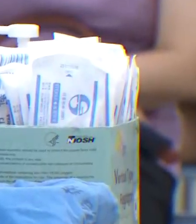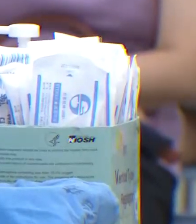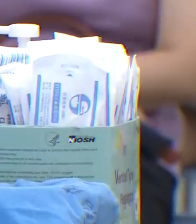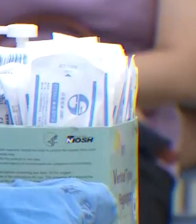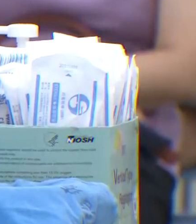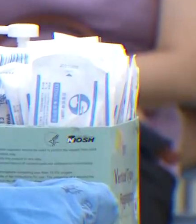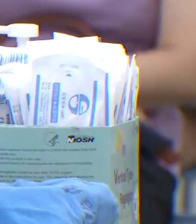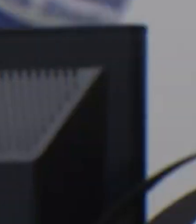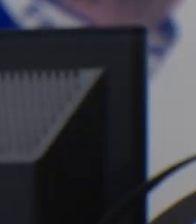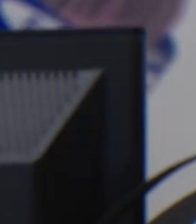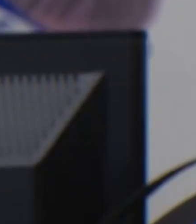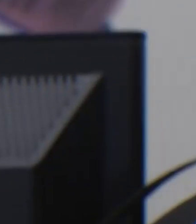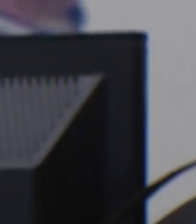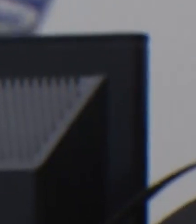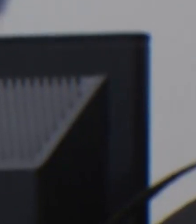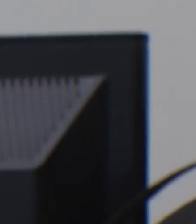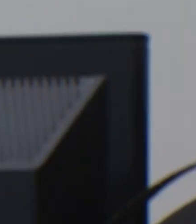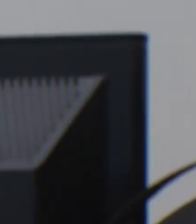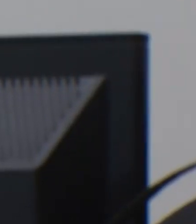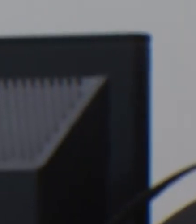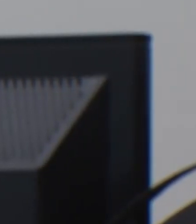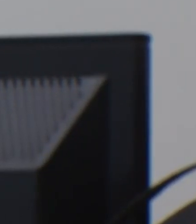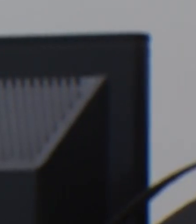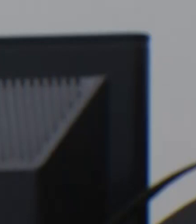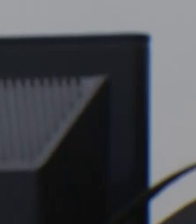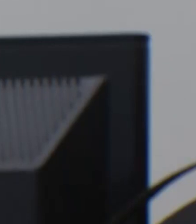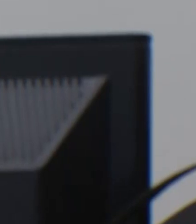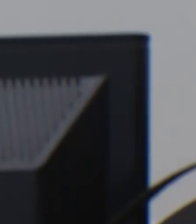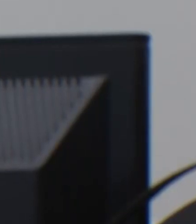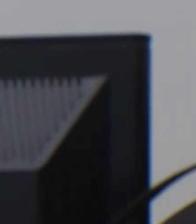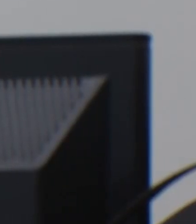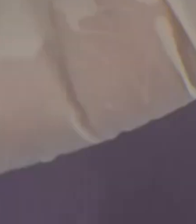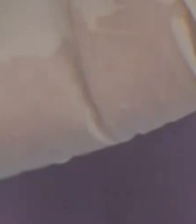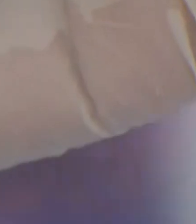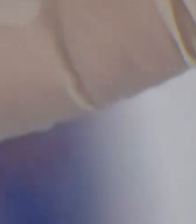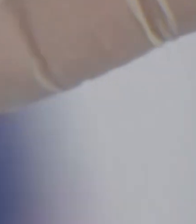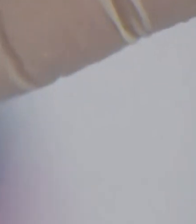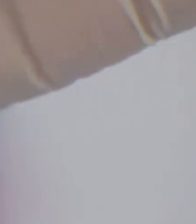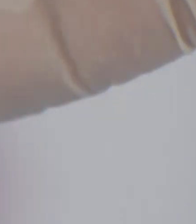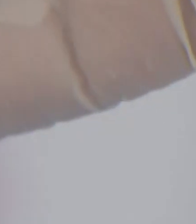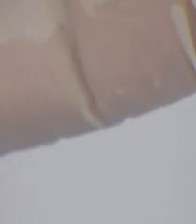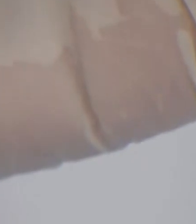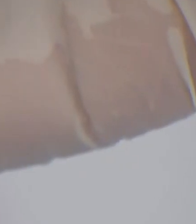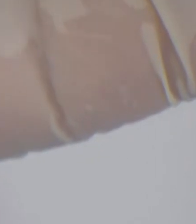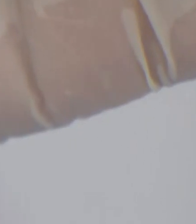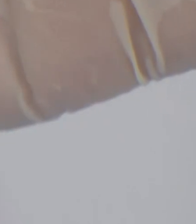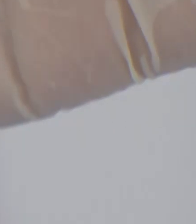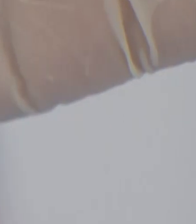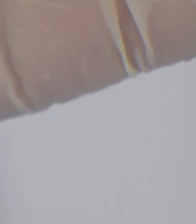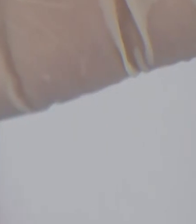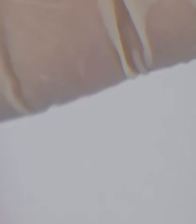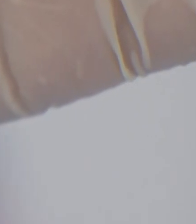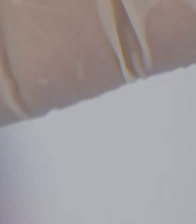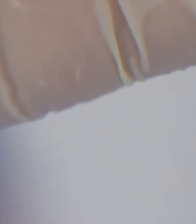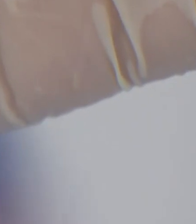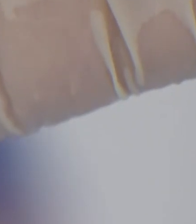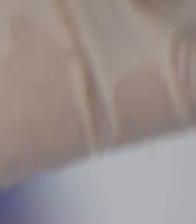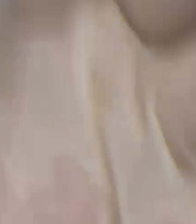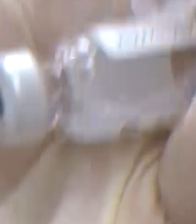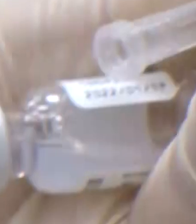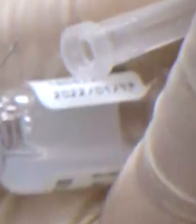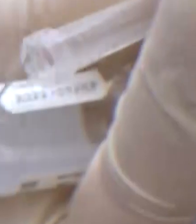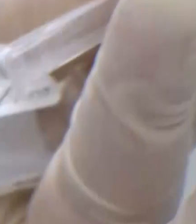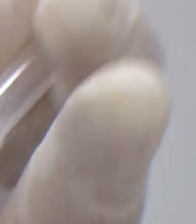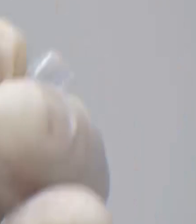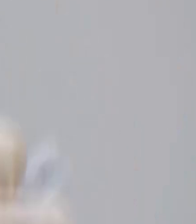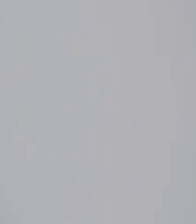特别是第二剂疫苗的接种的一些涵盖率等，我们也希望说可以努力在月底可以达成， 希望能在月底前达成。因为看看现在